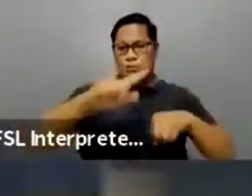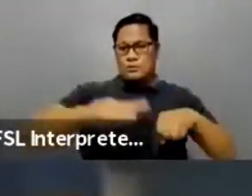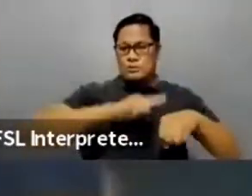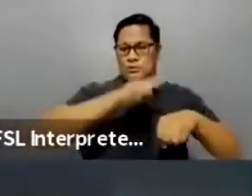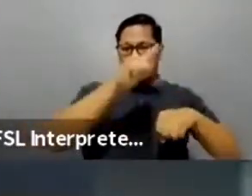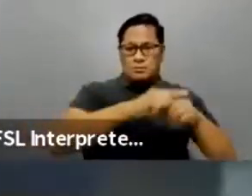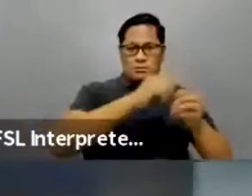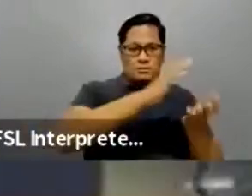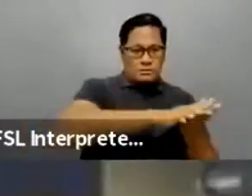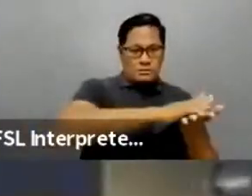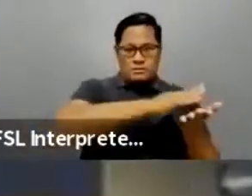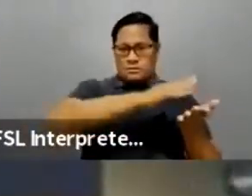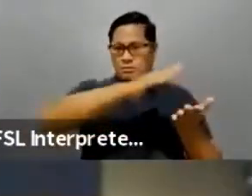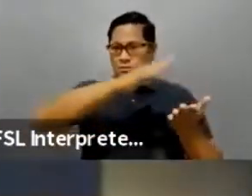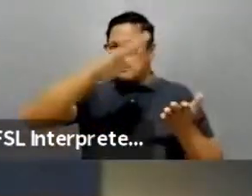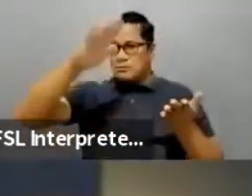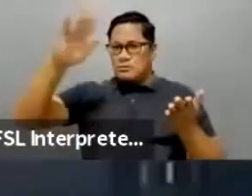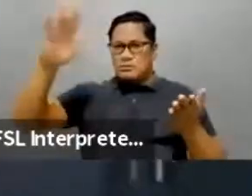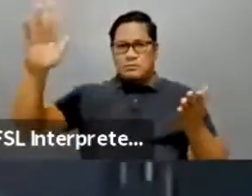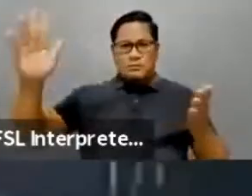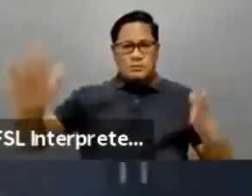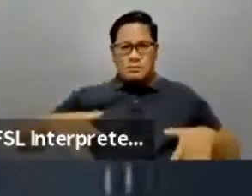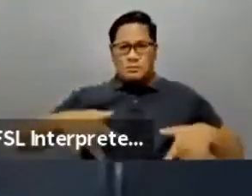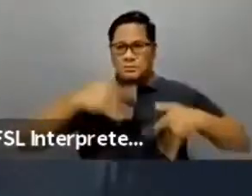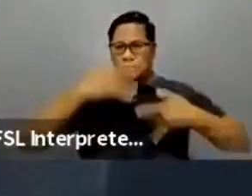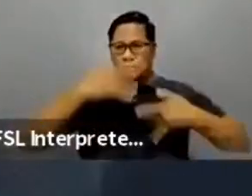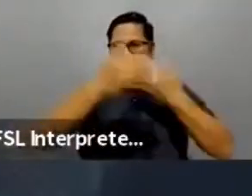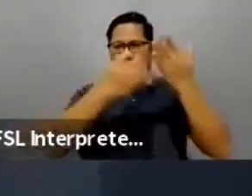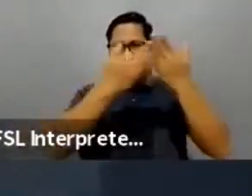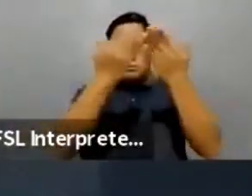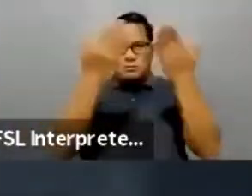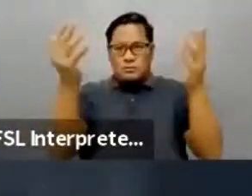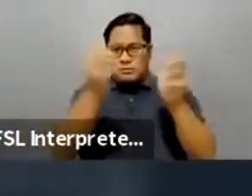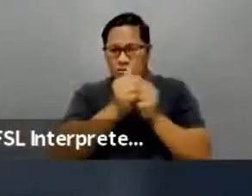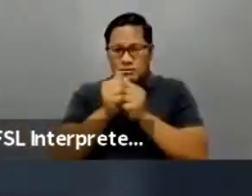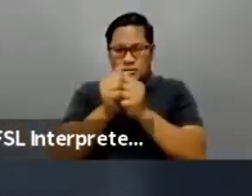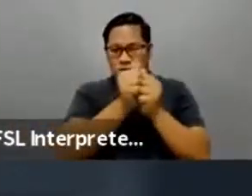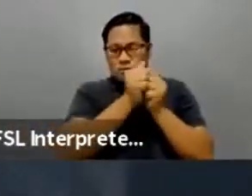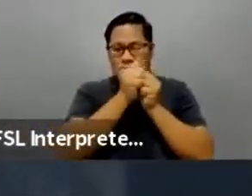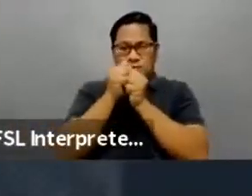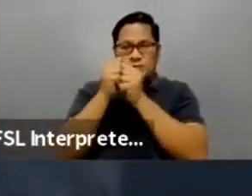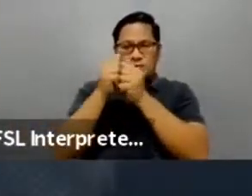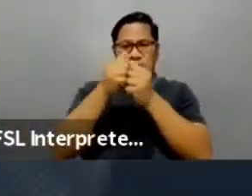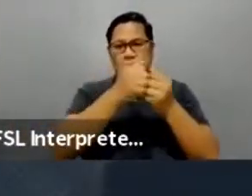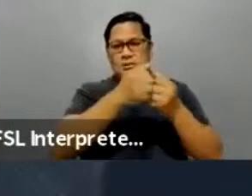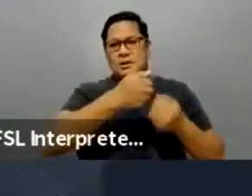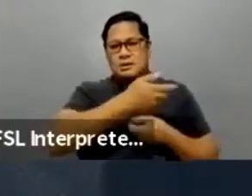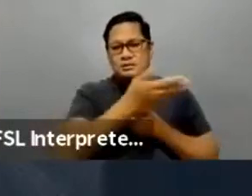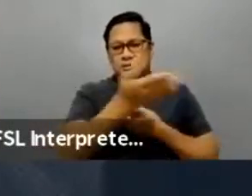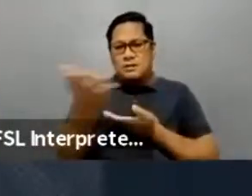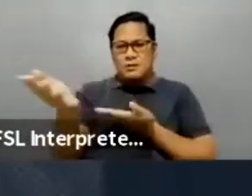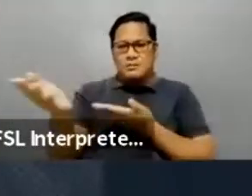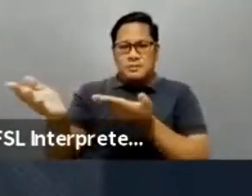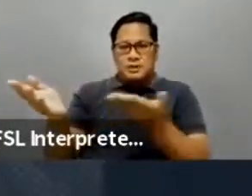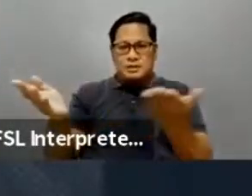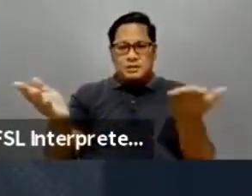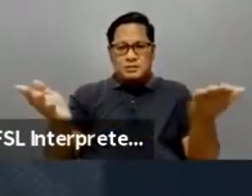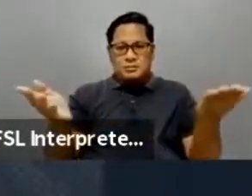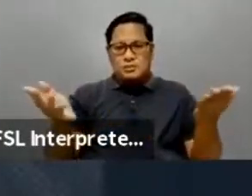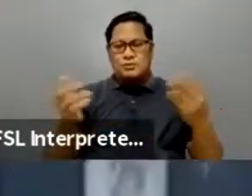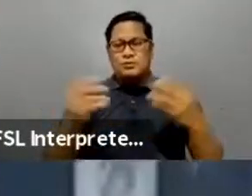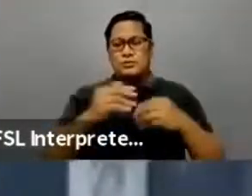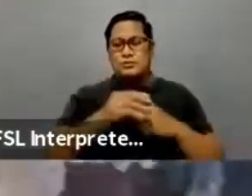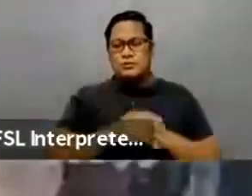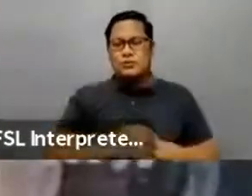ang araw ng warhagit pagsinta, buhay langit sa piling mo.